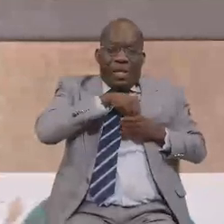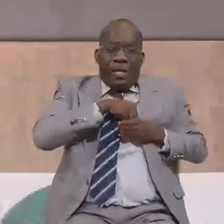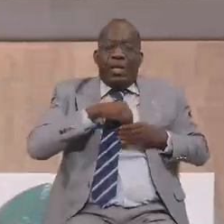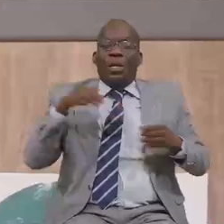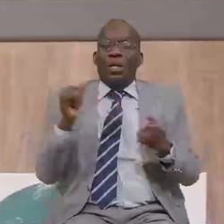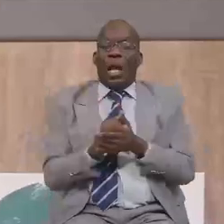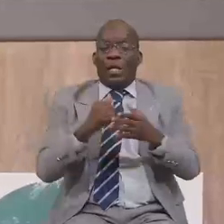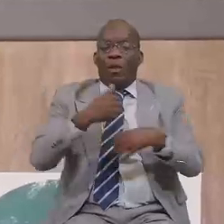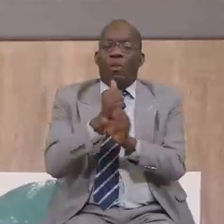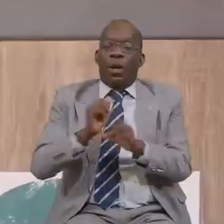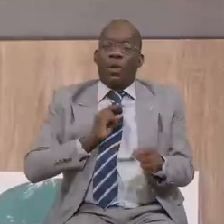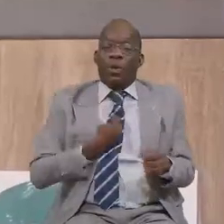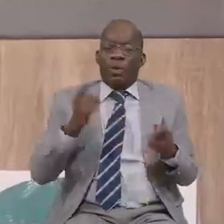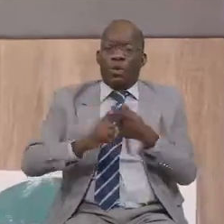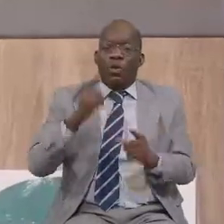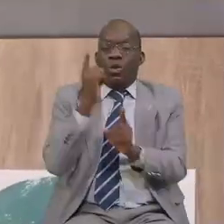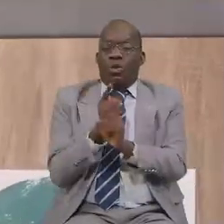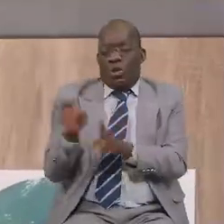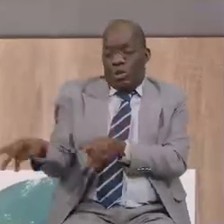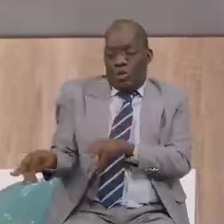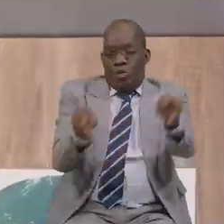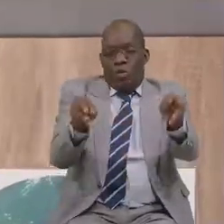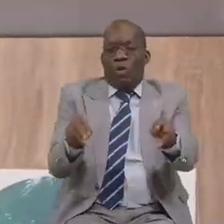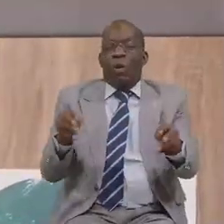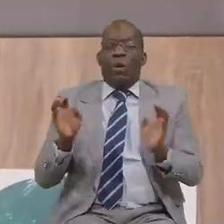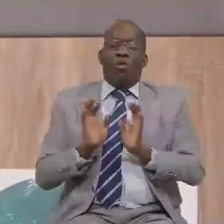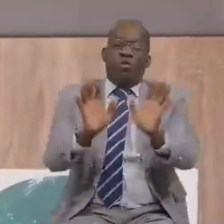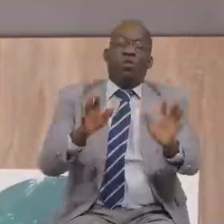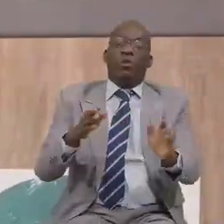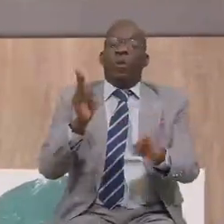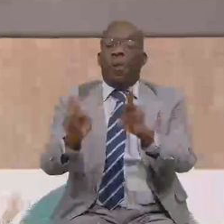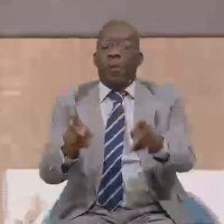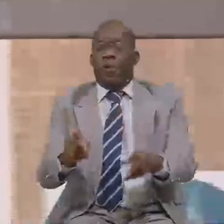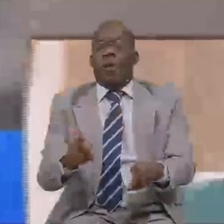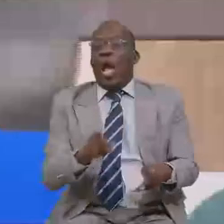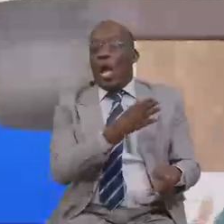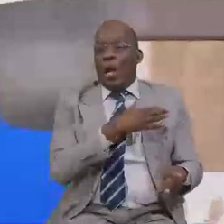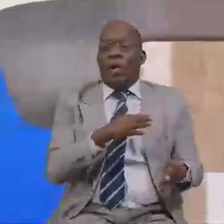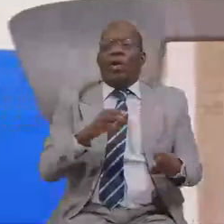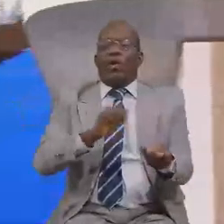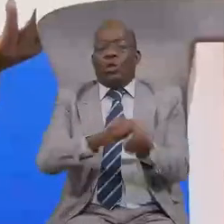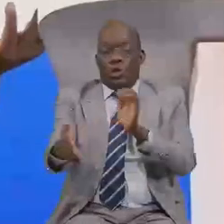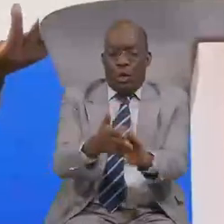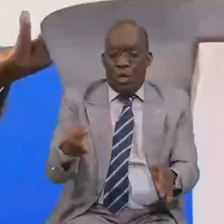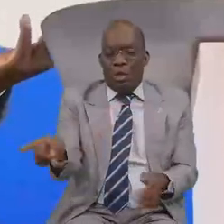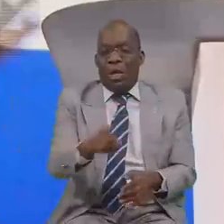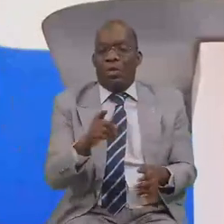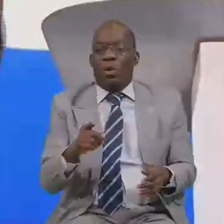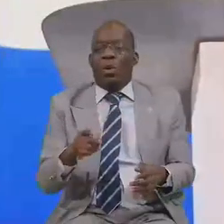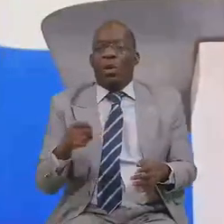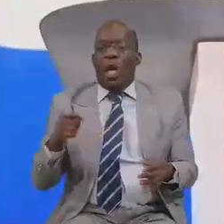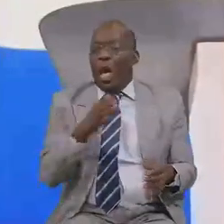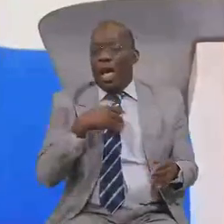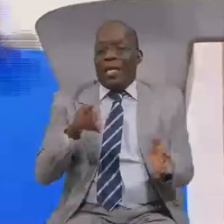qui nous amène à avancer, à pousser les gens, à faire tomber les gens, à fouler sur les gens, même à les tuer, à